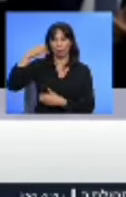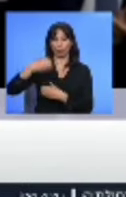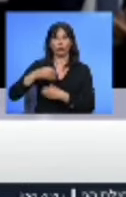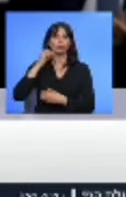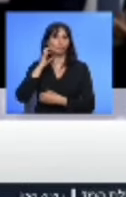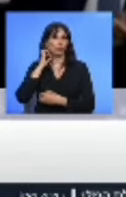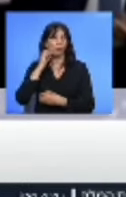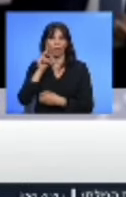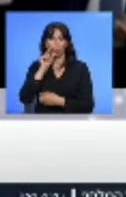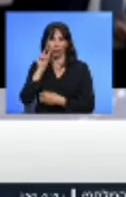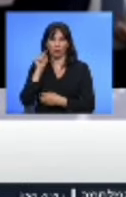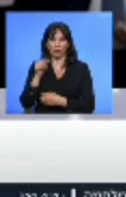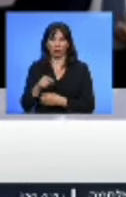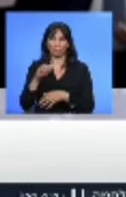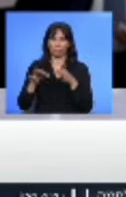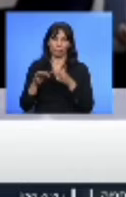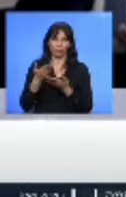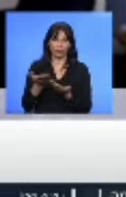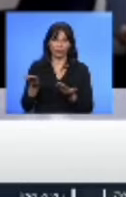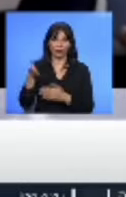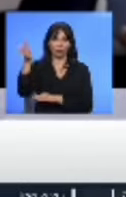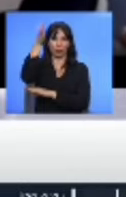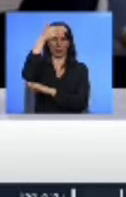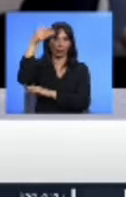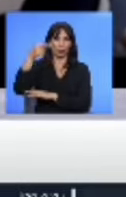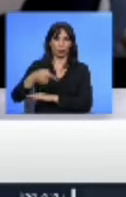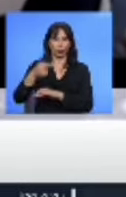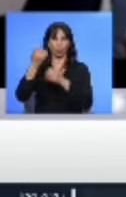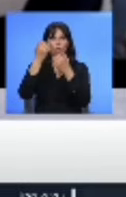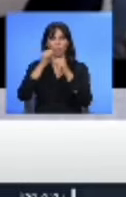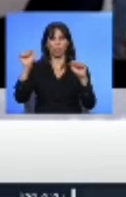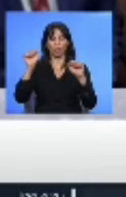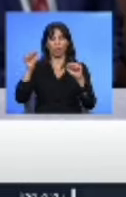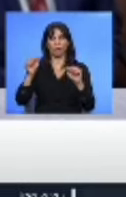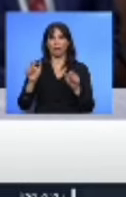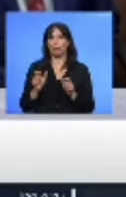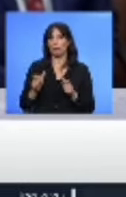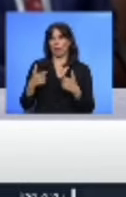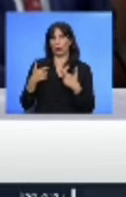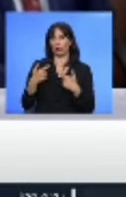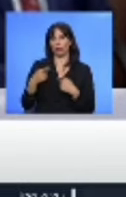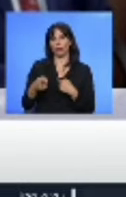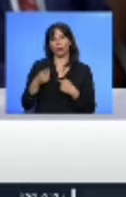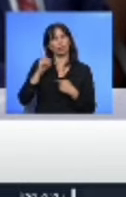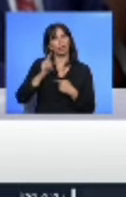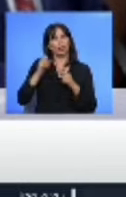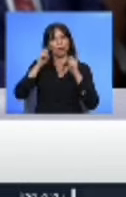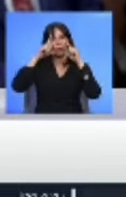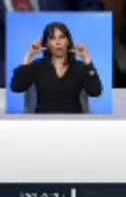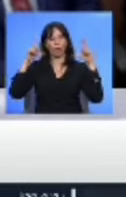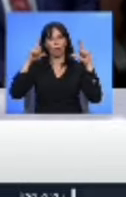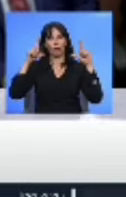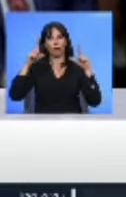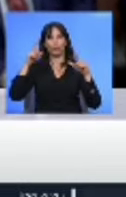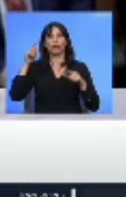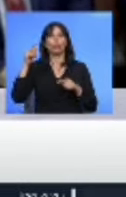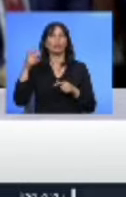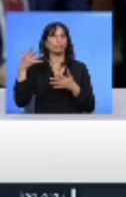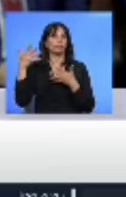אותו לדין, אז המדינה הזאת, הדמוקרטיה המתגוננת הזאת, צריכה להתעורר ולהעמיד לדין את כל מי